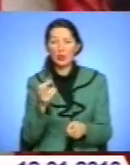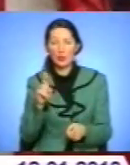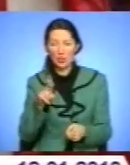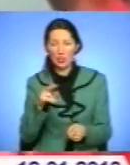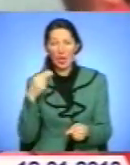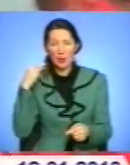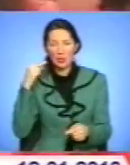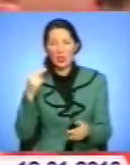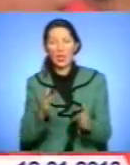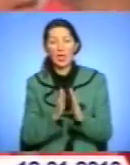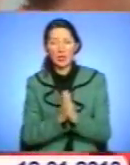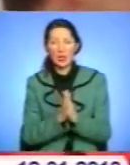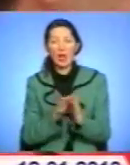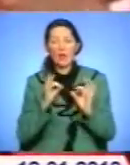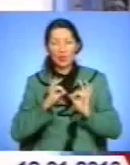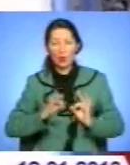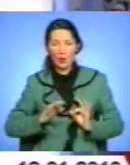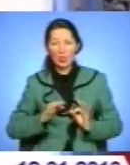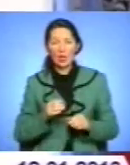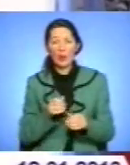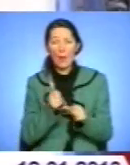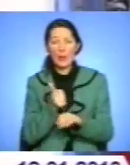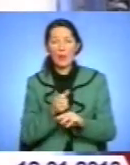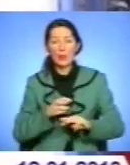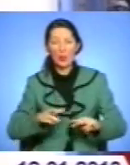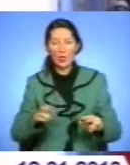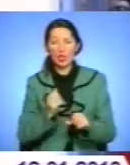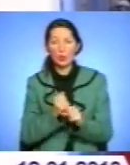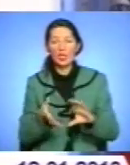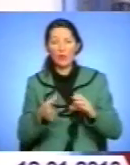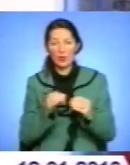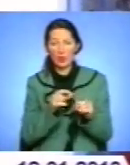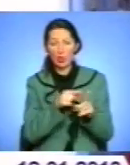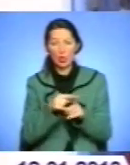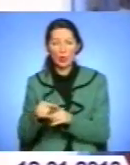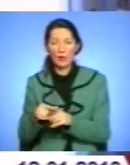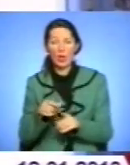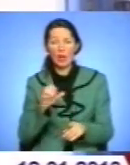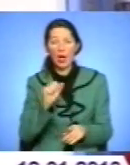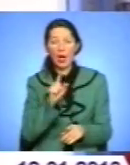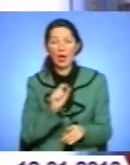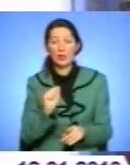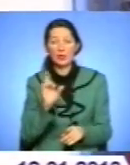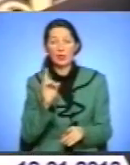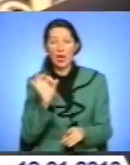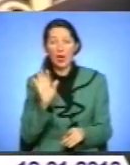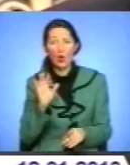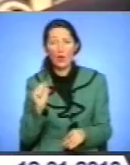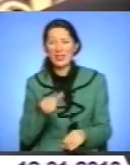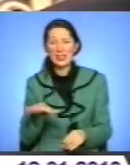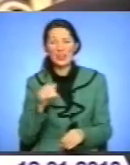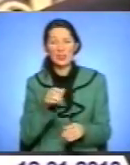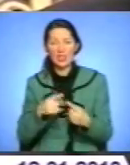Президент закликав профільних чиновників та прем'єра зробити висновки. За словами Миколи Азарова, не всі регіони спрацювали добре. На